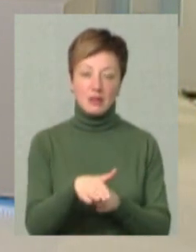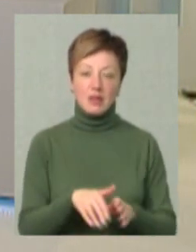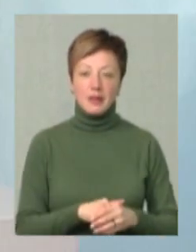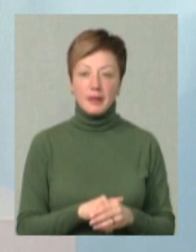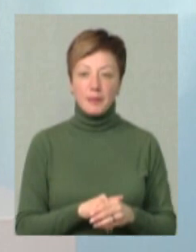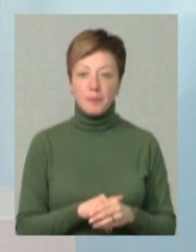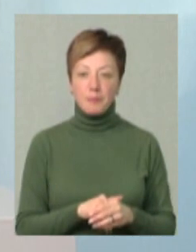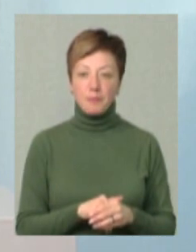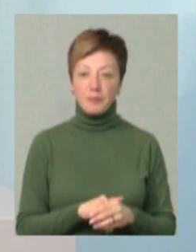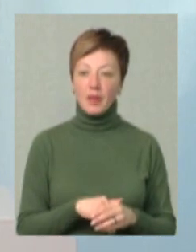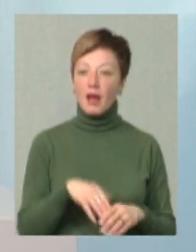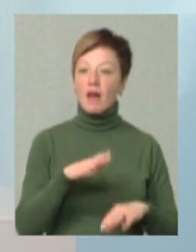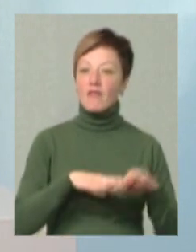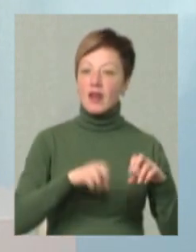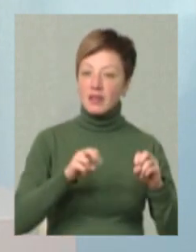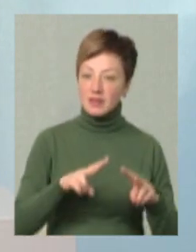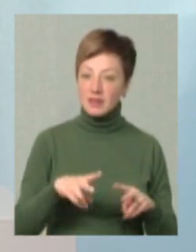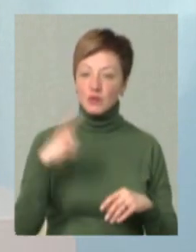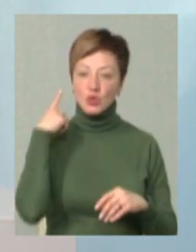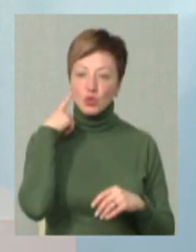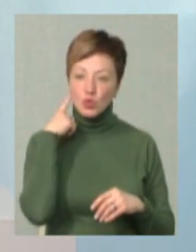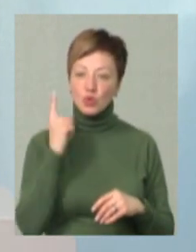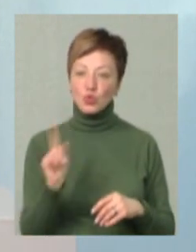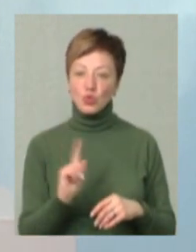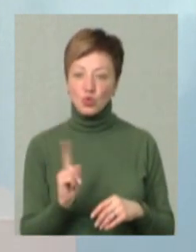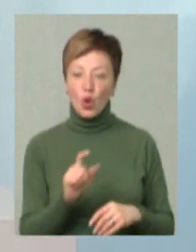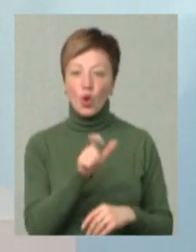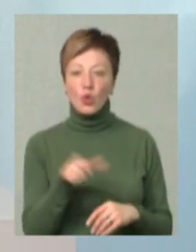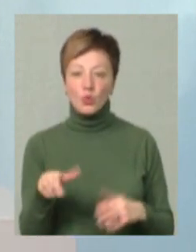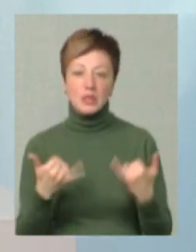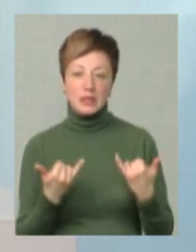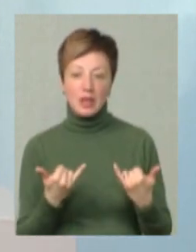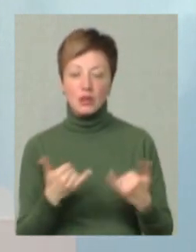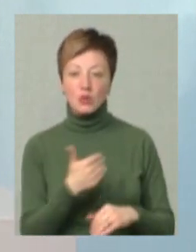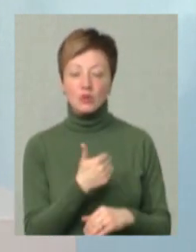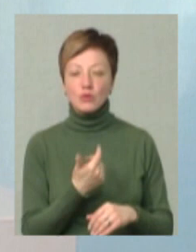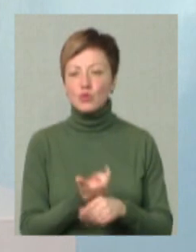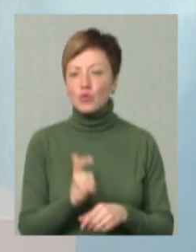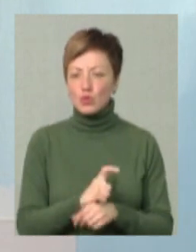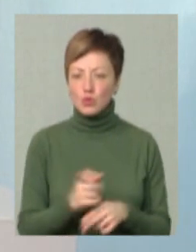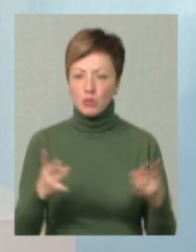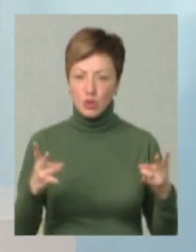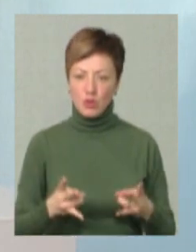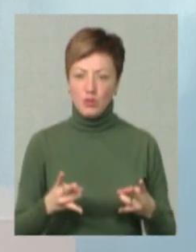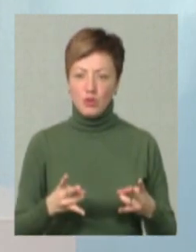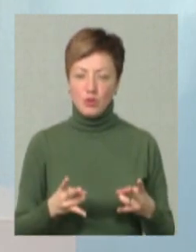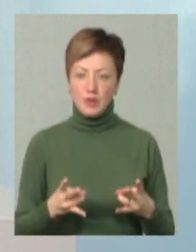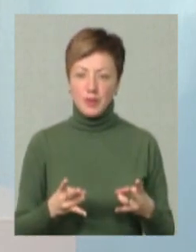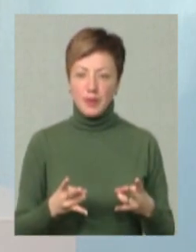Від фахівців і в цій студії ми неодноразово чули, що люди зараз конче потребують таких